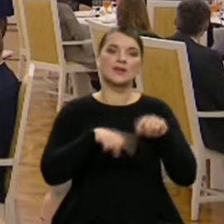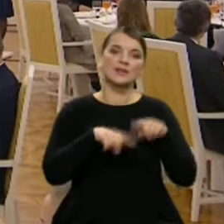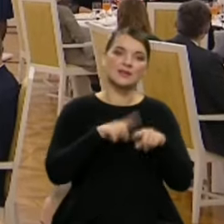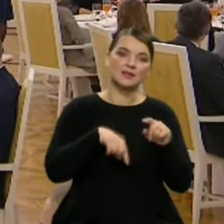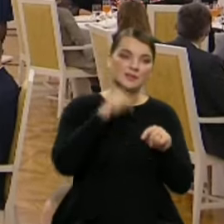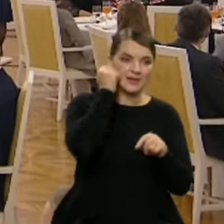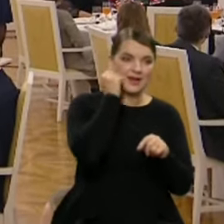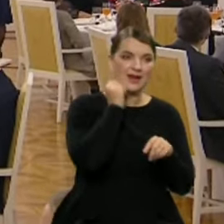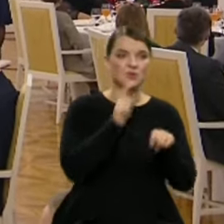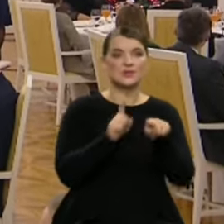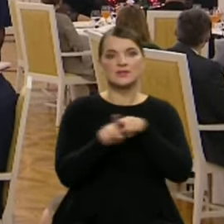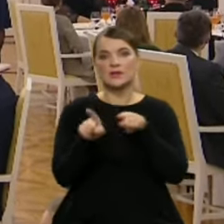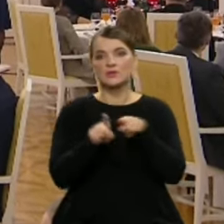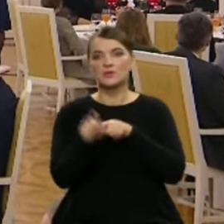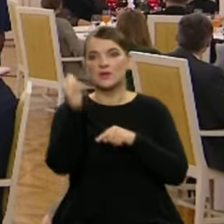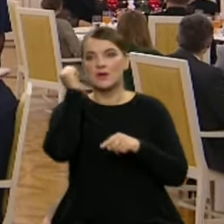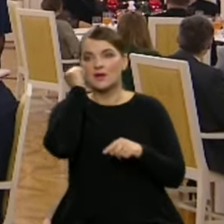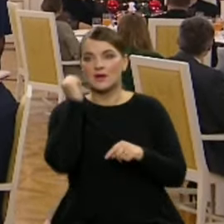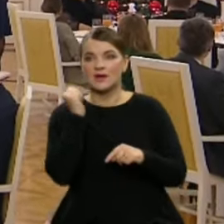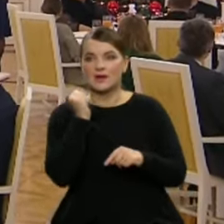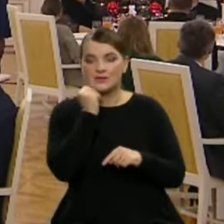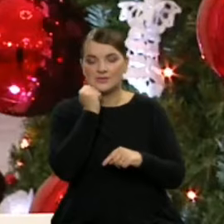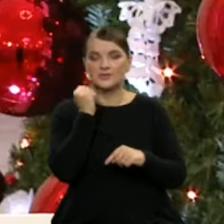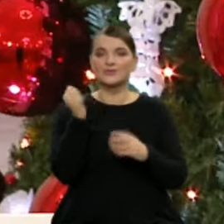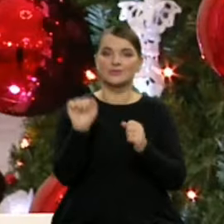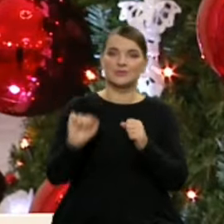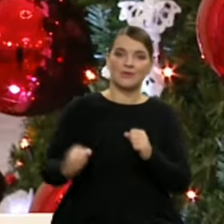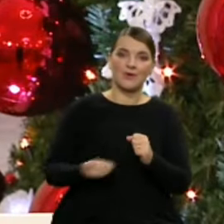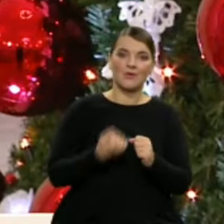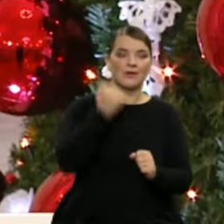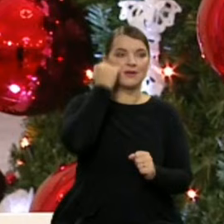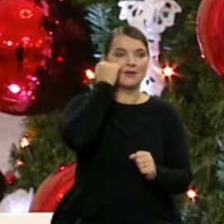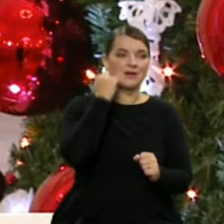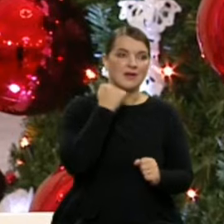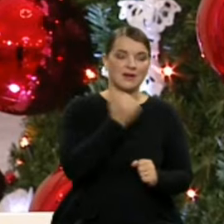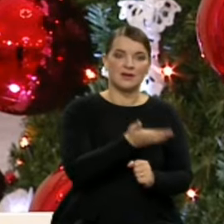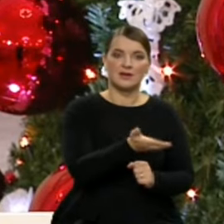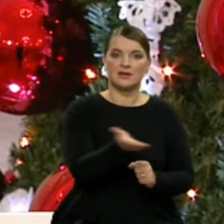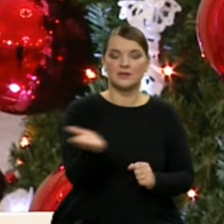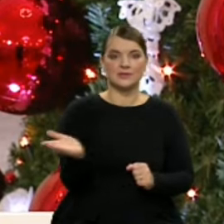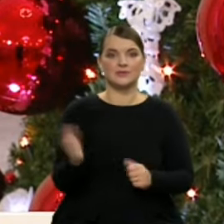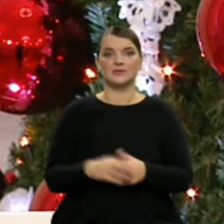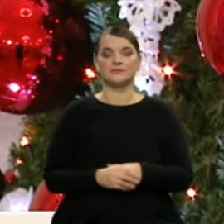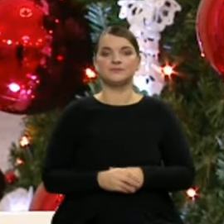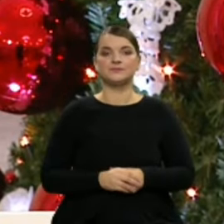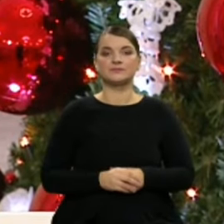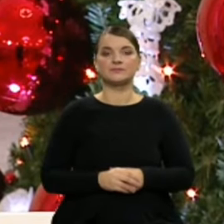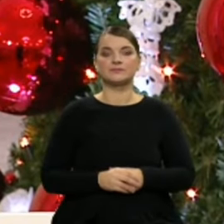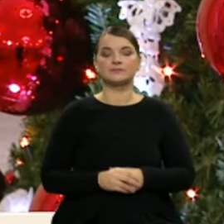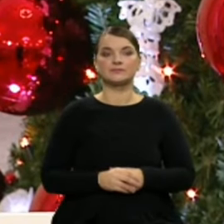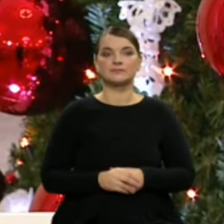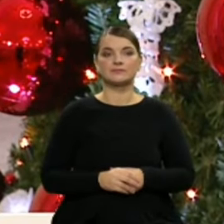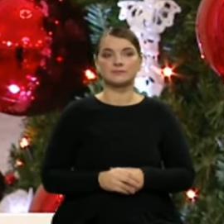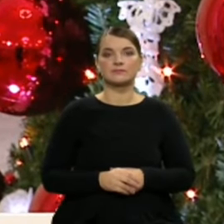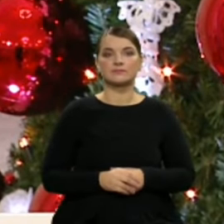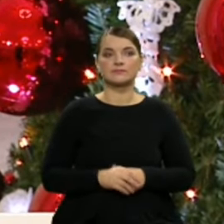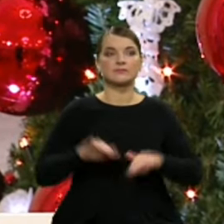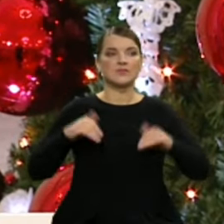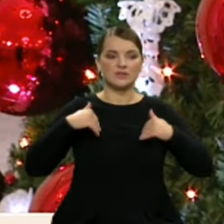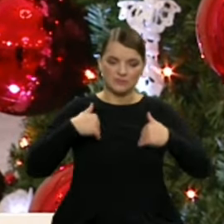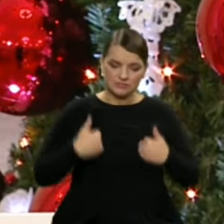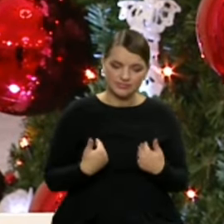ypač sesiai, dėkoju draugams, kurie taip jau giliau turėjo palaikyti ir visose